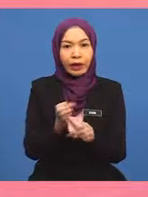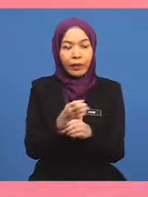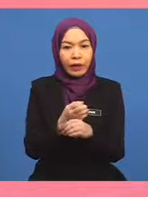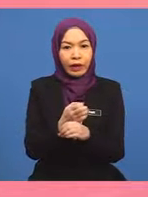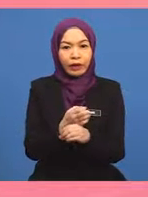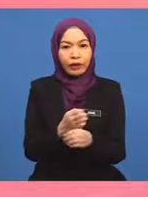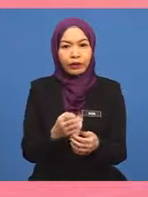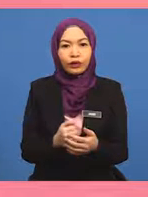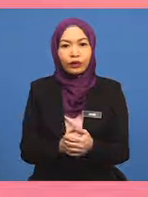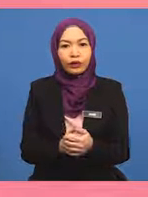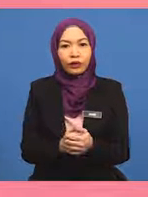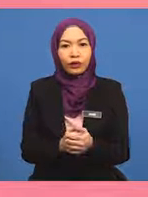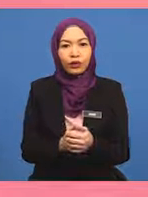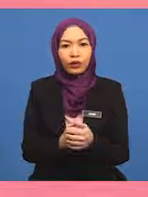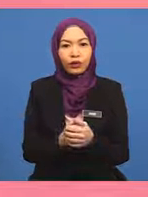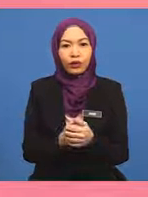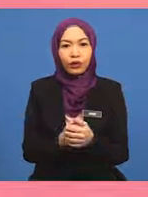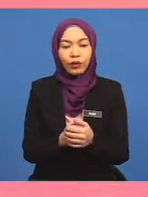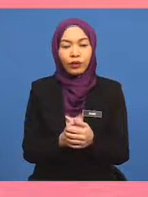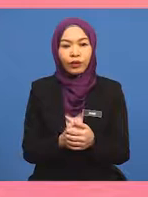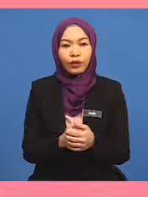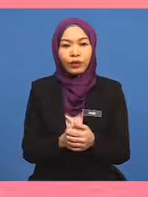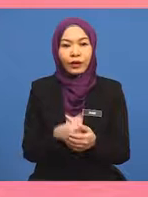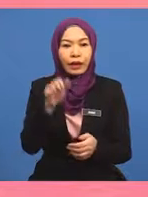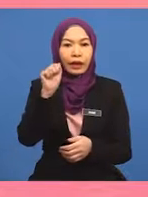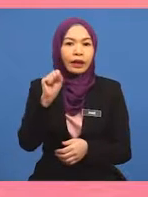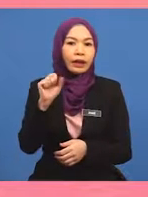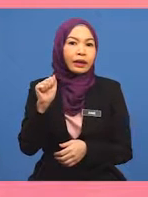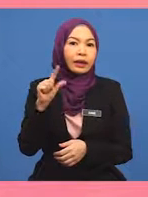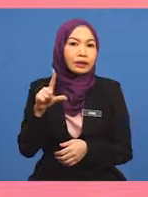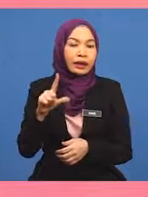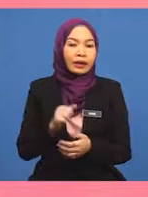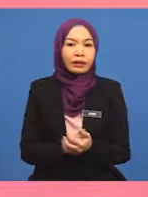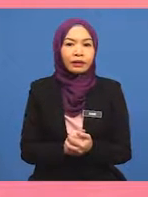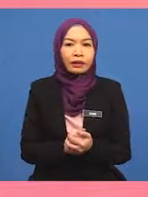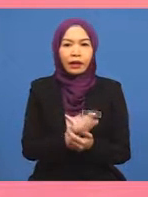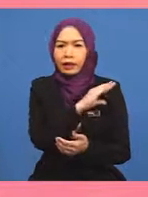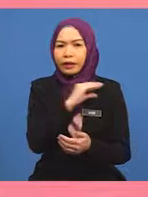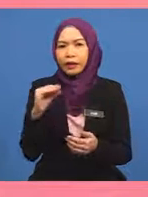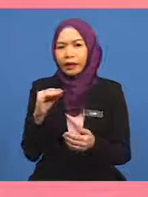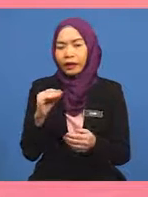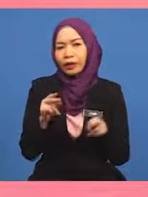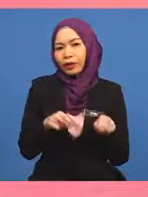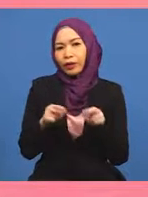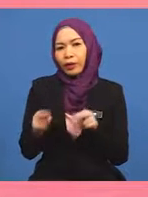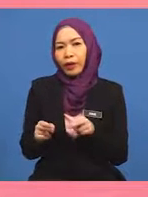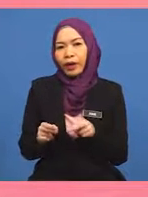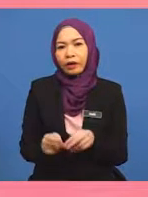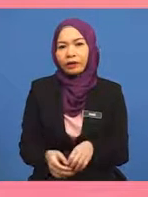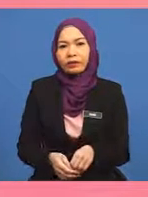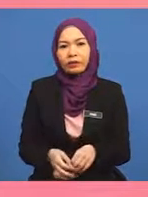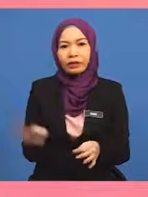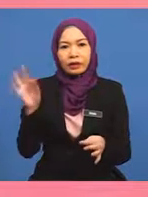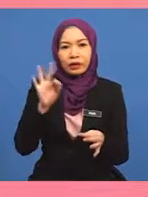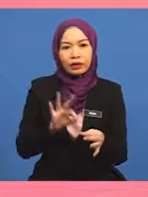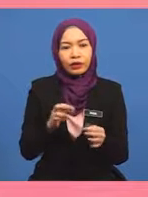sesuatu objek. Kemudian diubah suai mengikut fungsi produk yang